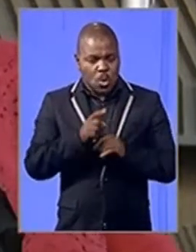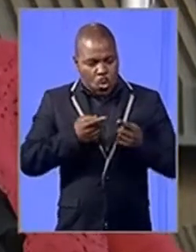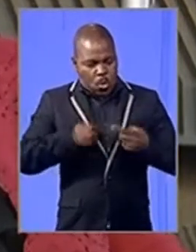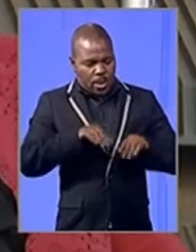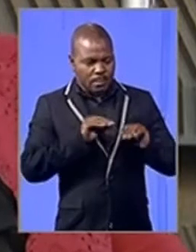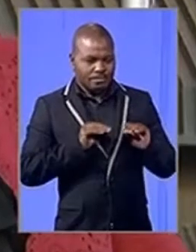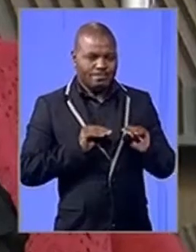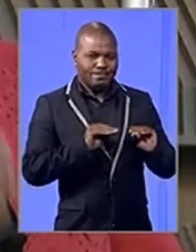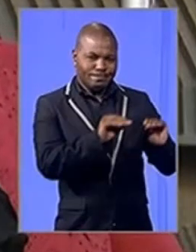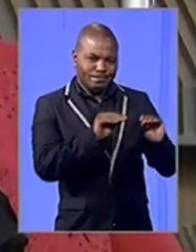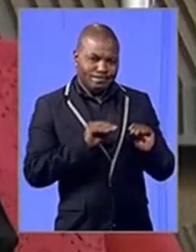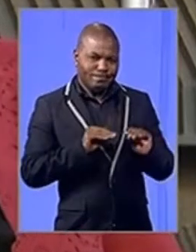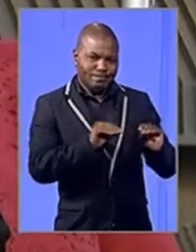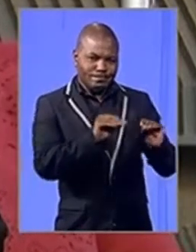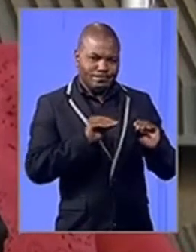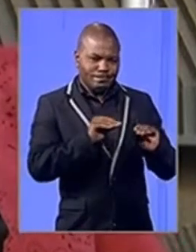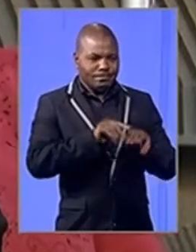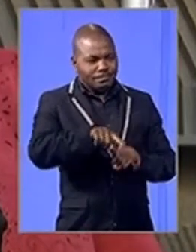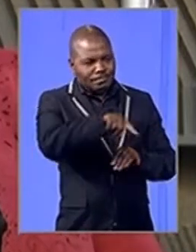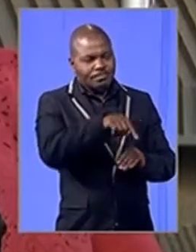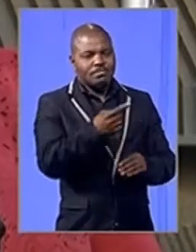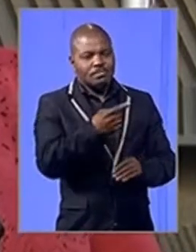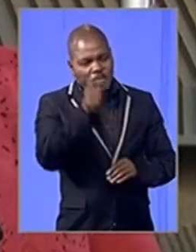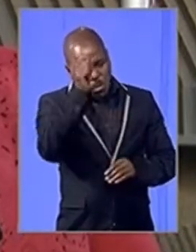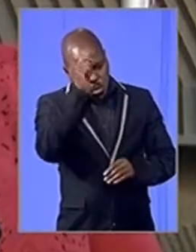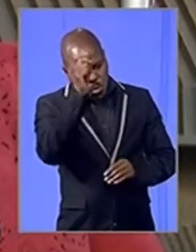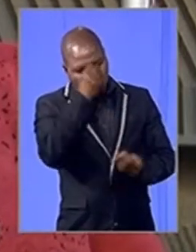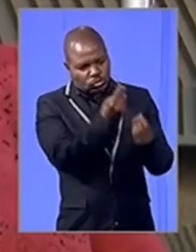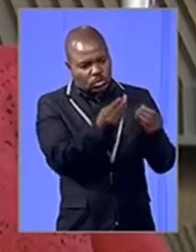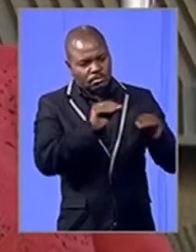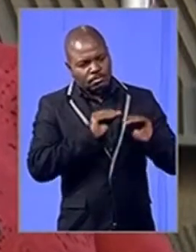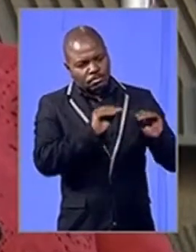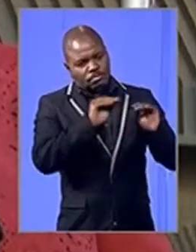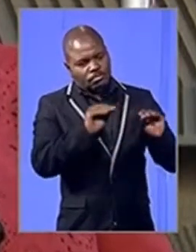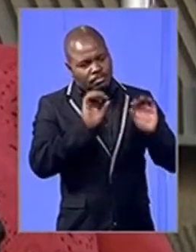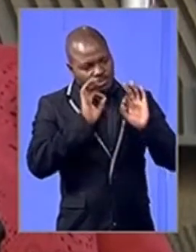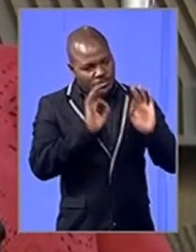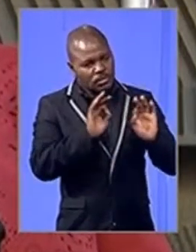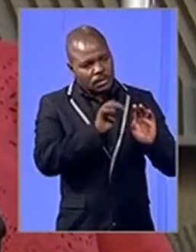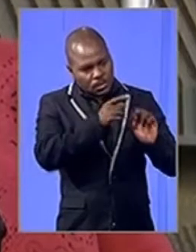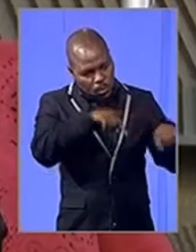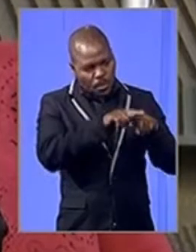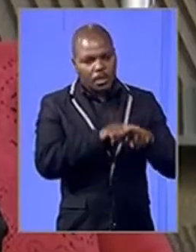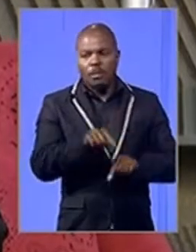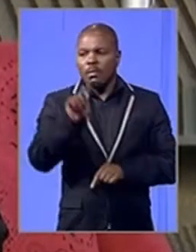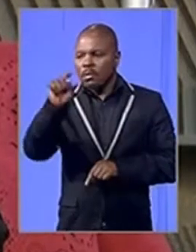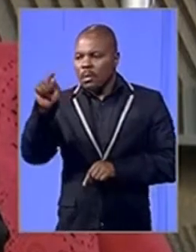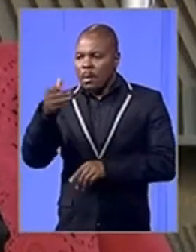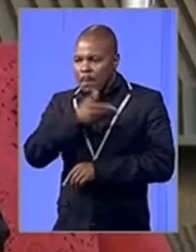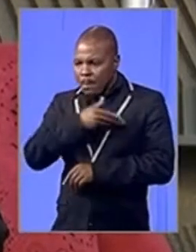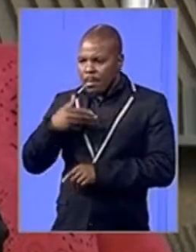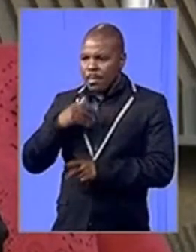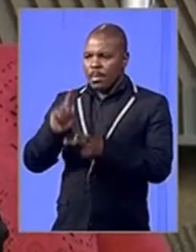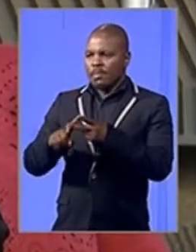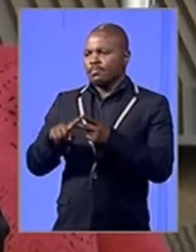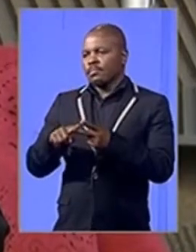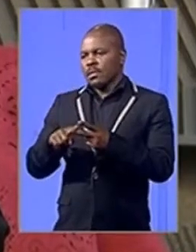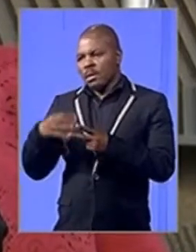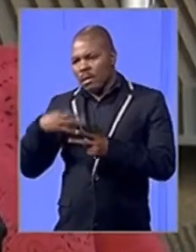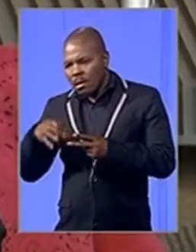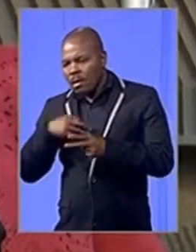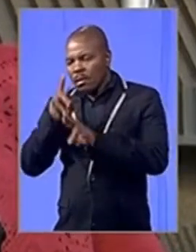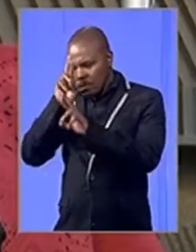yona ya ba fihlella bana ba rona ba bashemane hore le bona ba kgone ho hlompha batho ba bomme, ba kgone ho hlompha banana